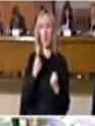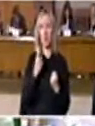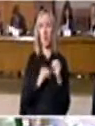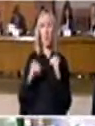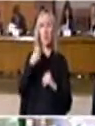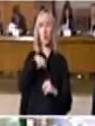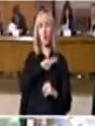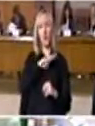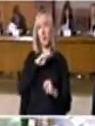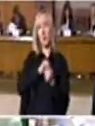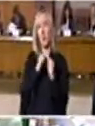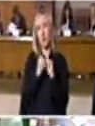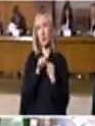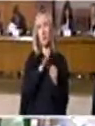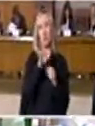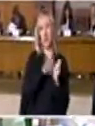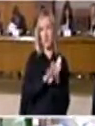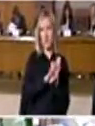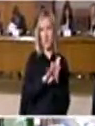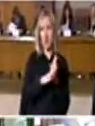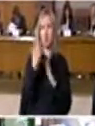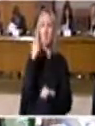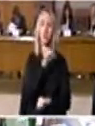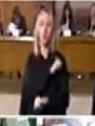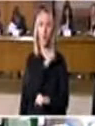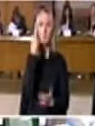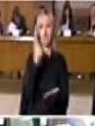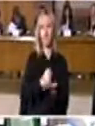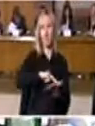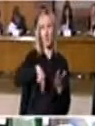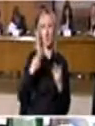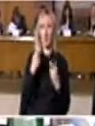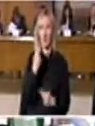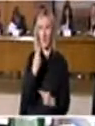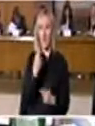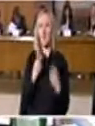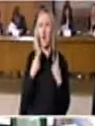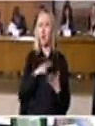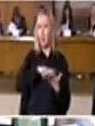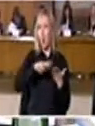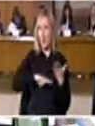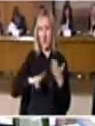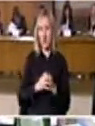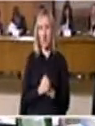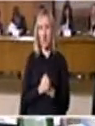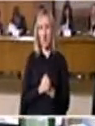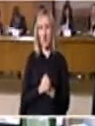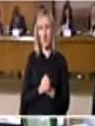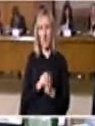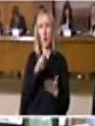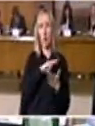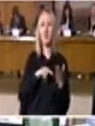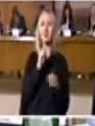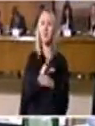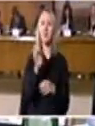najodgovornijih boraca protiv diskriminacije. Tokom prošle godine ratifikovane su dve značajne konvencije. Konvencija Saveta